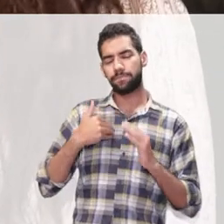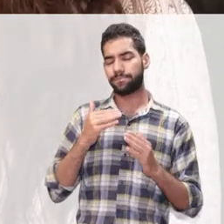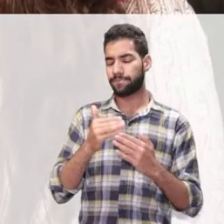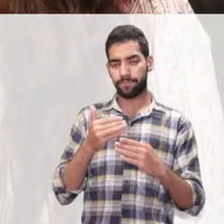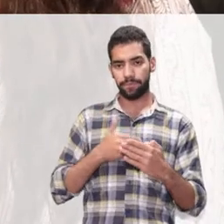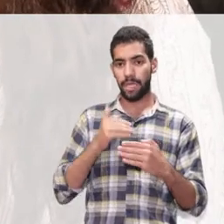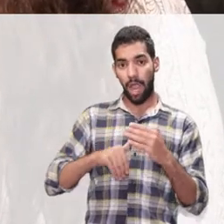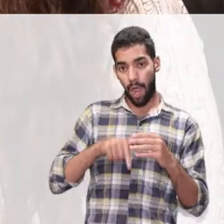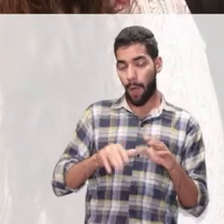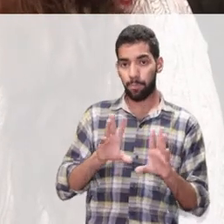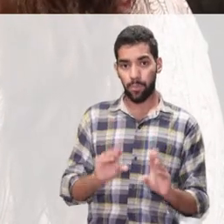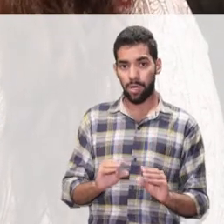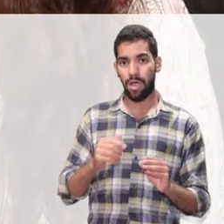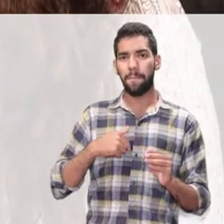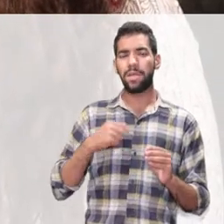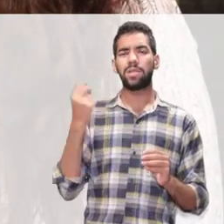टू